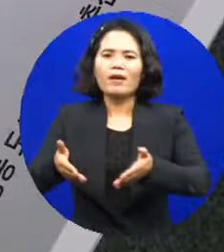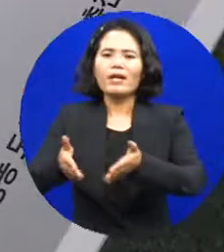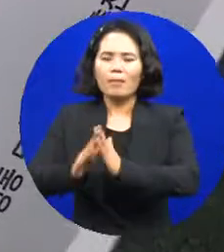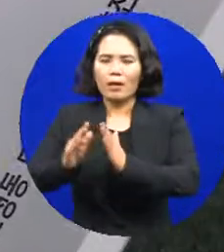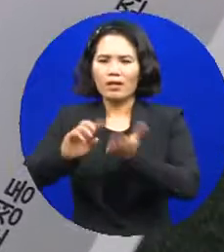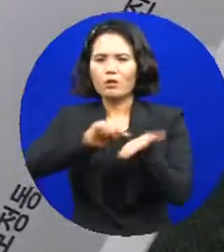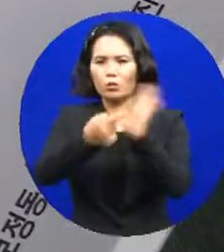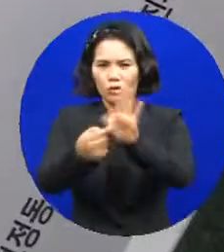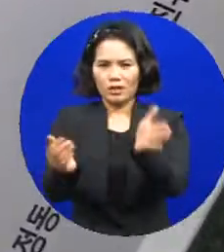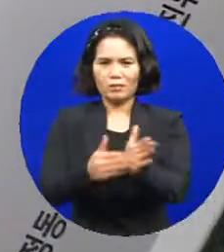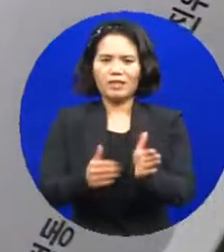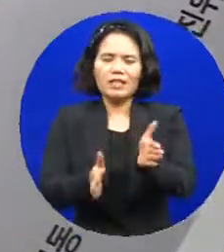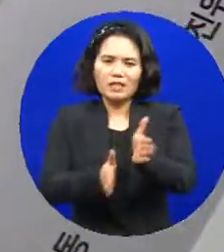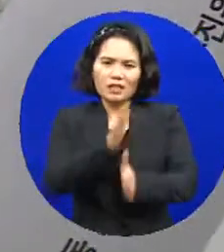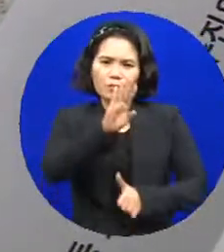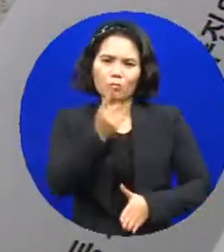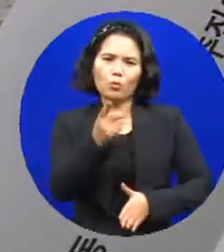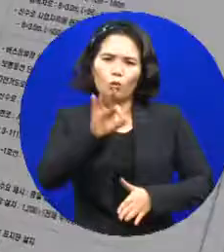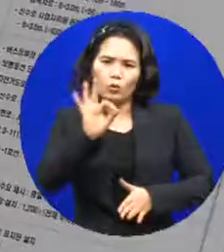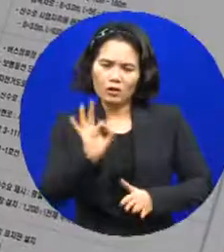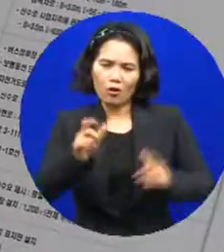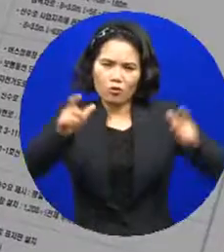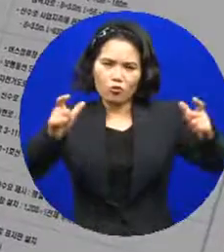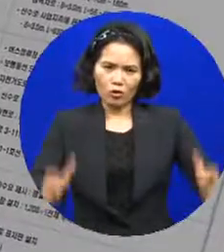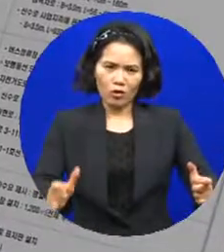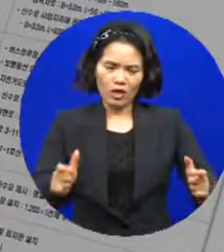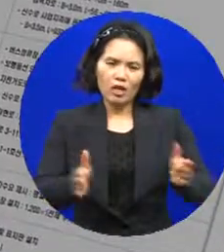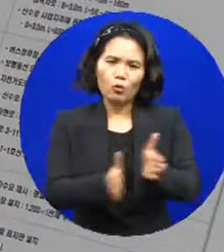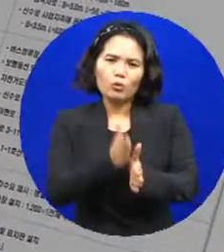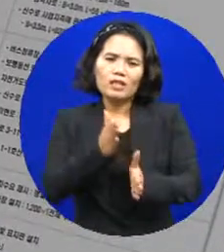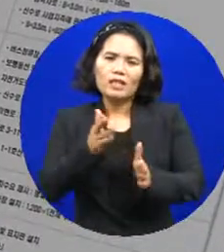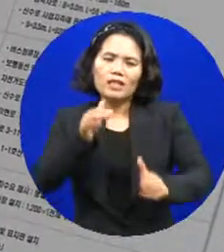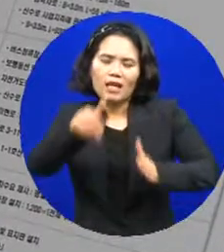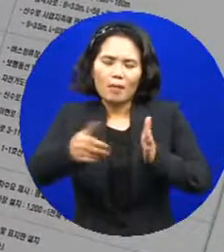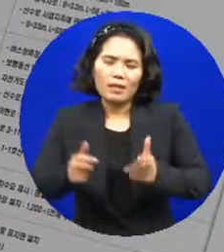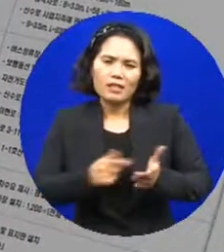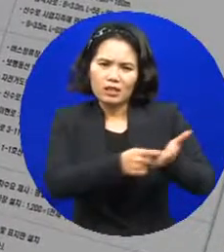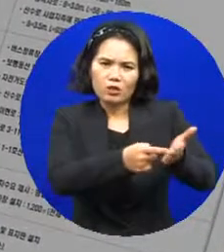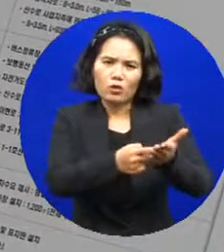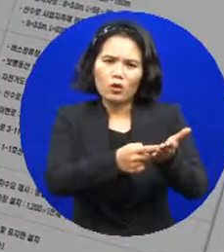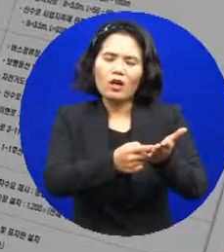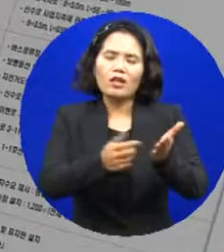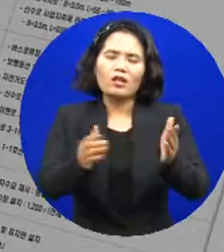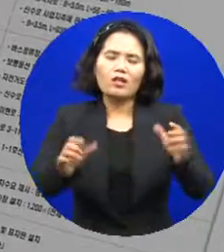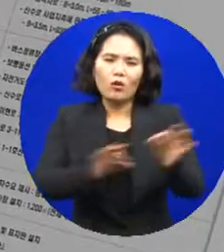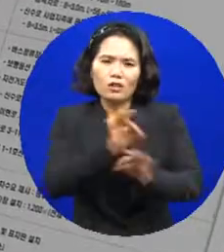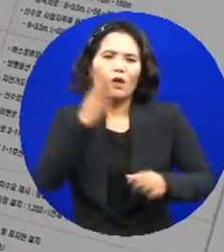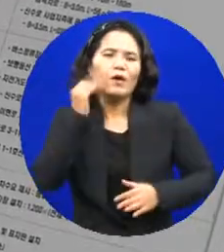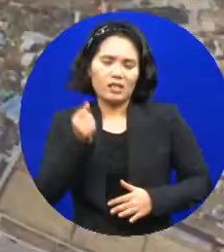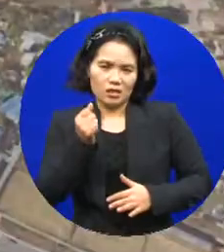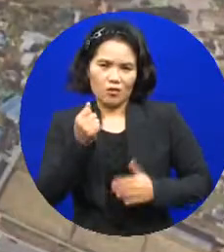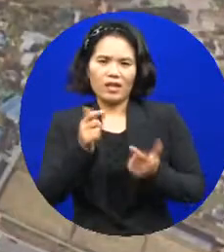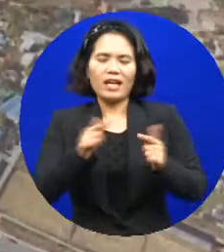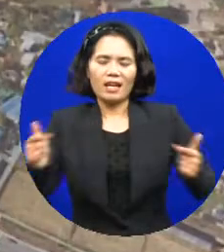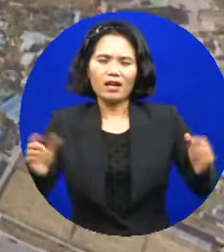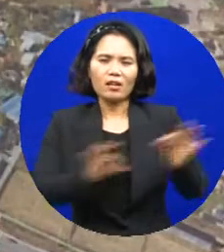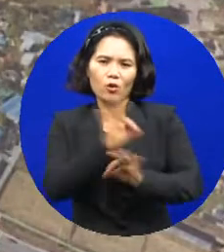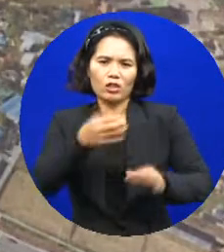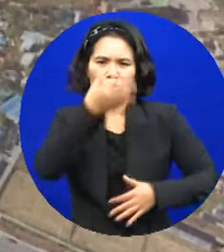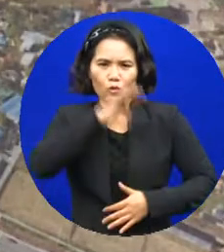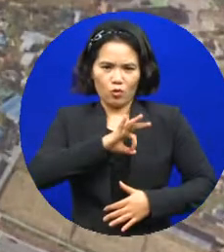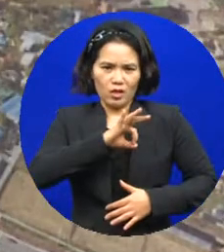개발계획 수립을 고시했습니다. 시는 보정구역 도시개발사업 추진으로 지역경제 활성화와 일자리 창출 등